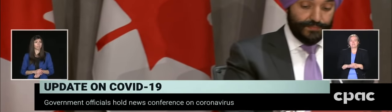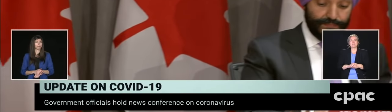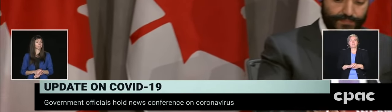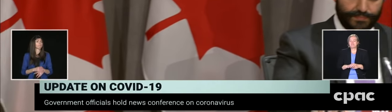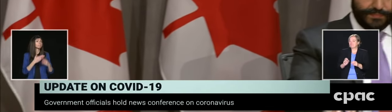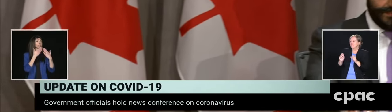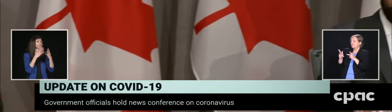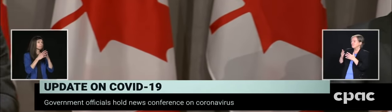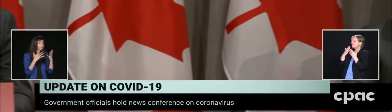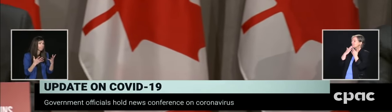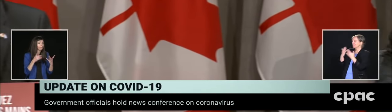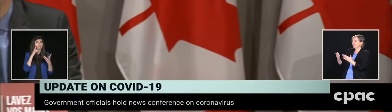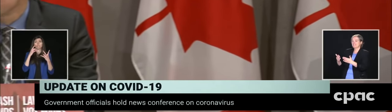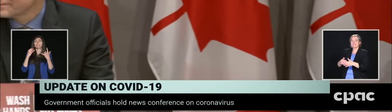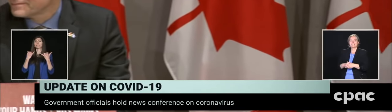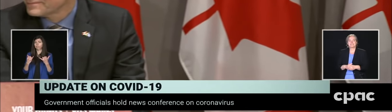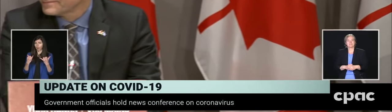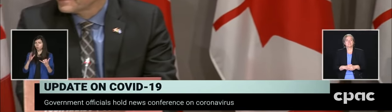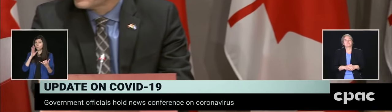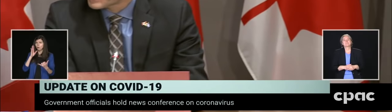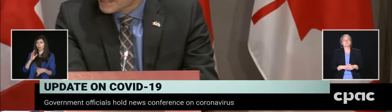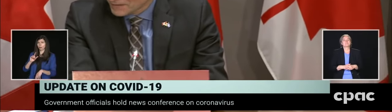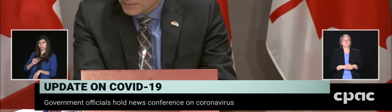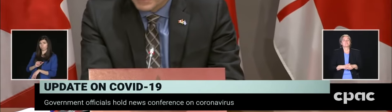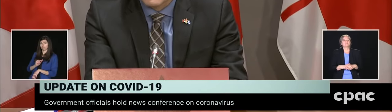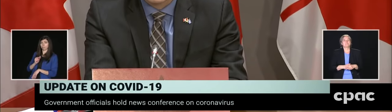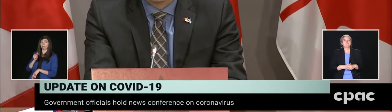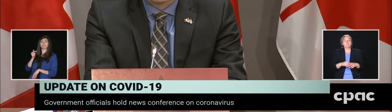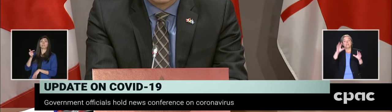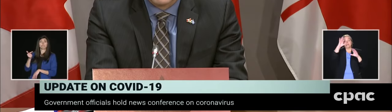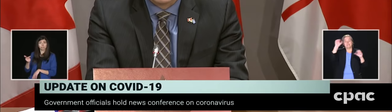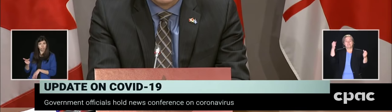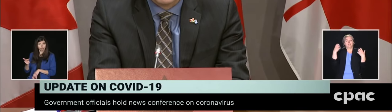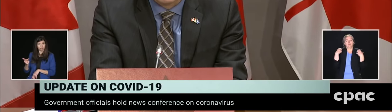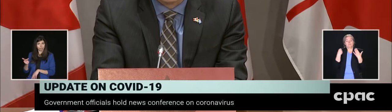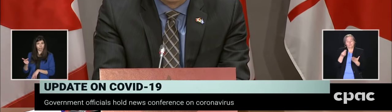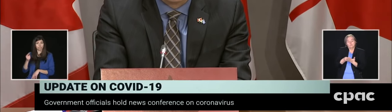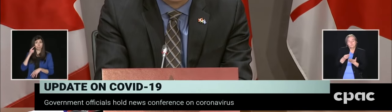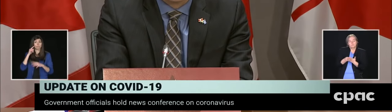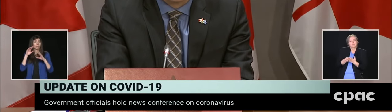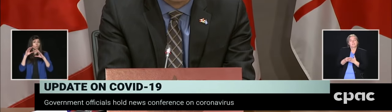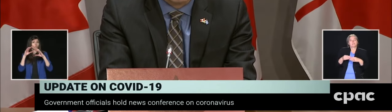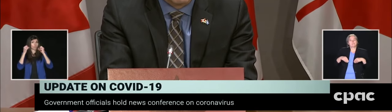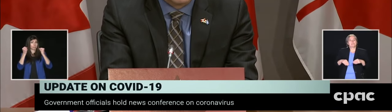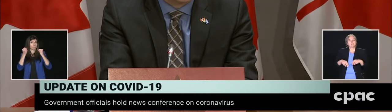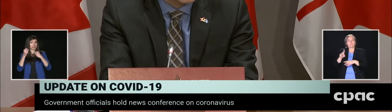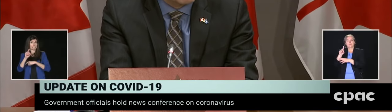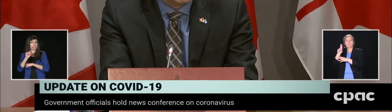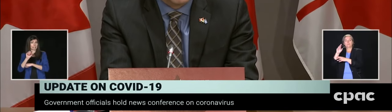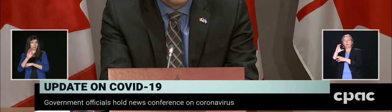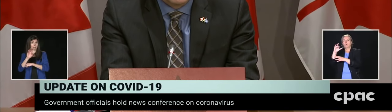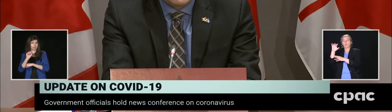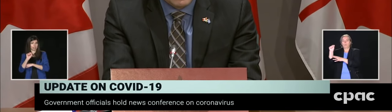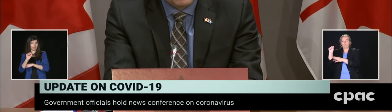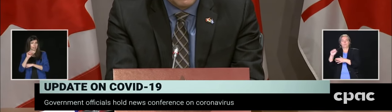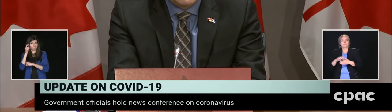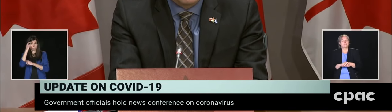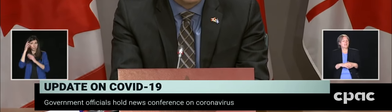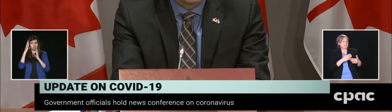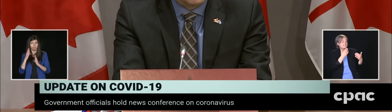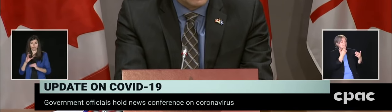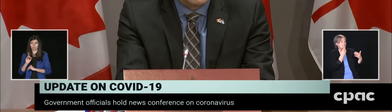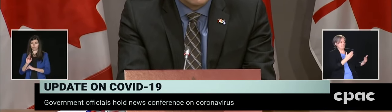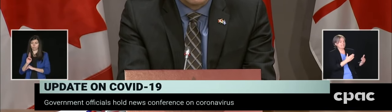parole au président du Conseil du Trésor, Jean-Yves Duclos. Jean-Yves, s'il vous plaît. Merci, Chrystia, et j'aimerais procéder rapidement à une